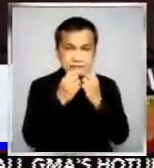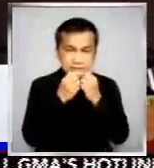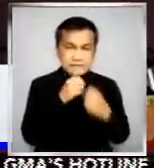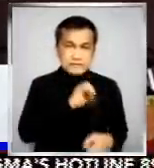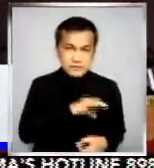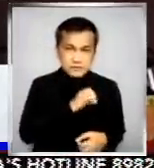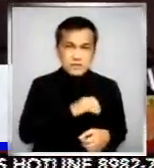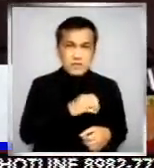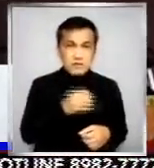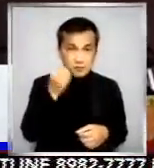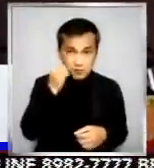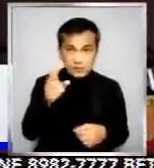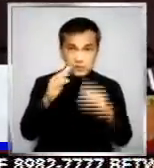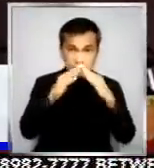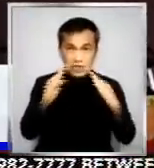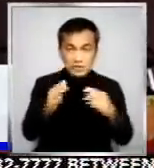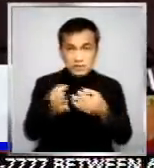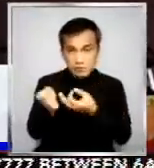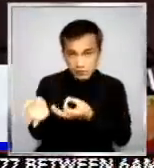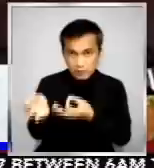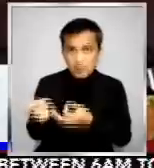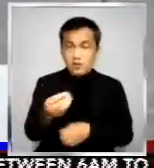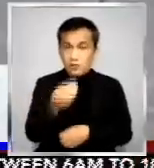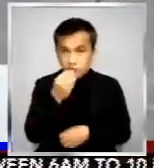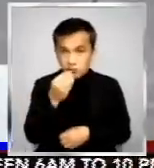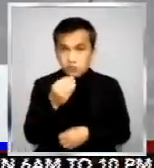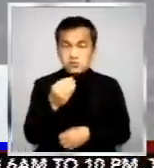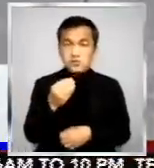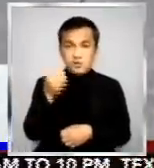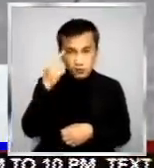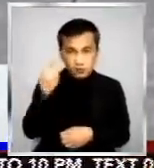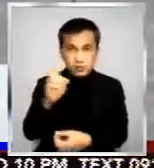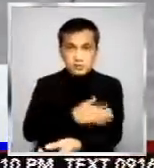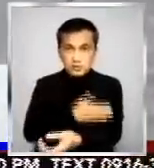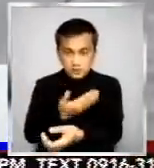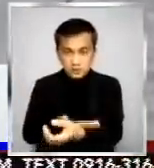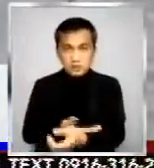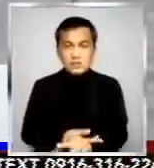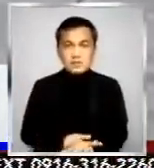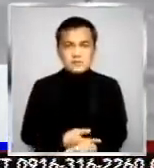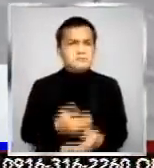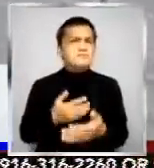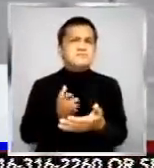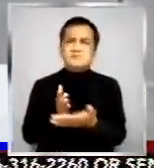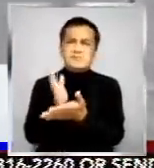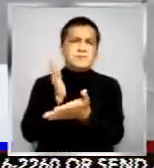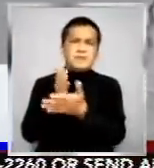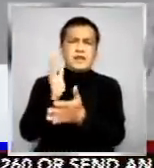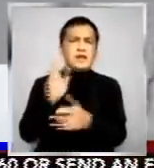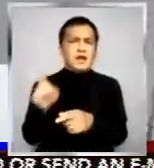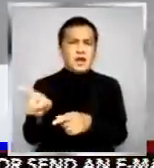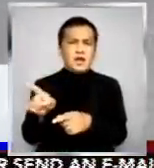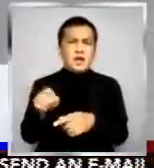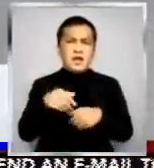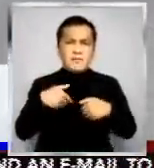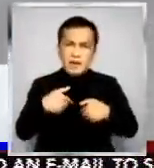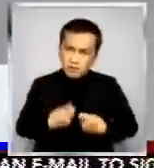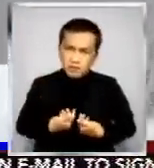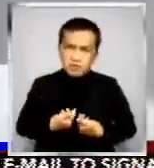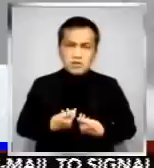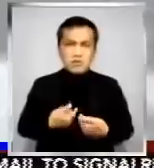at mga ulam para sa mga anak ko. Di alintana ni Benedicto ang pagod kahit na